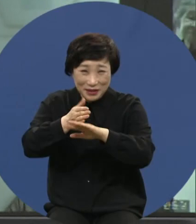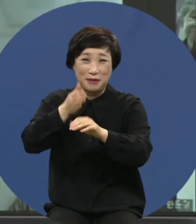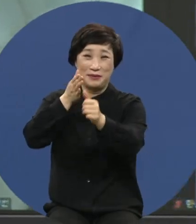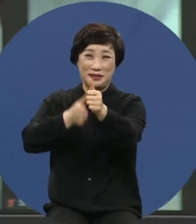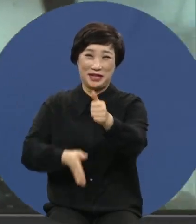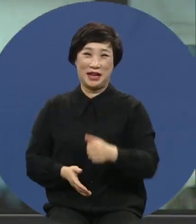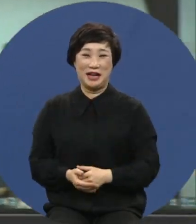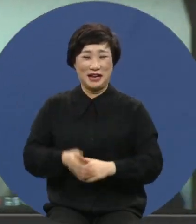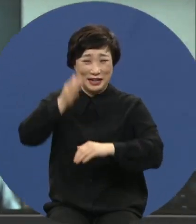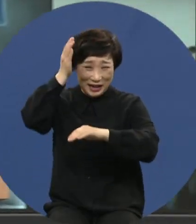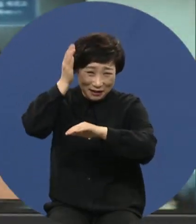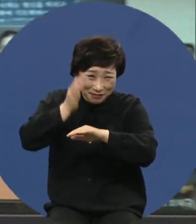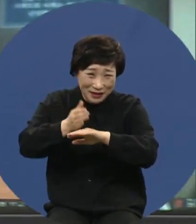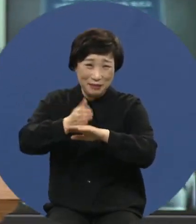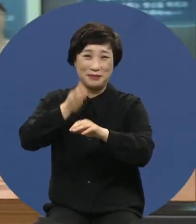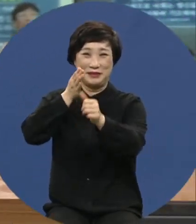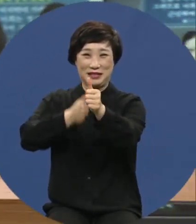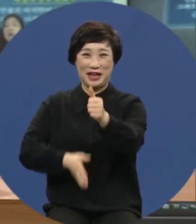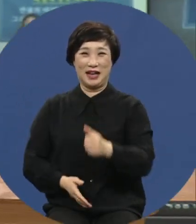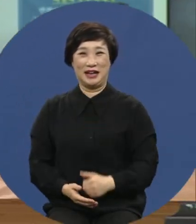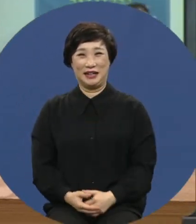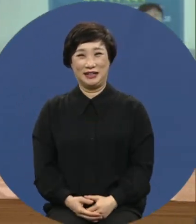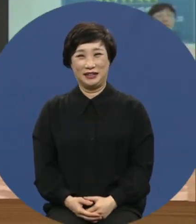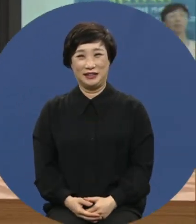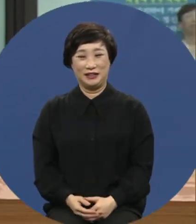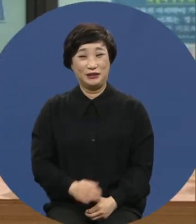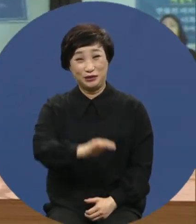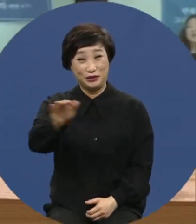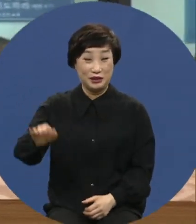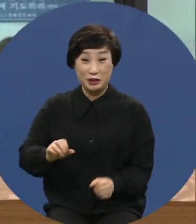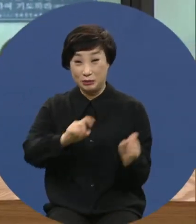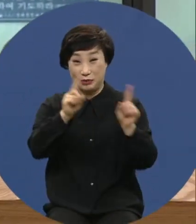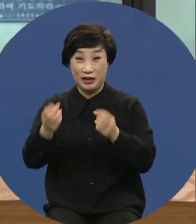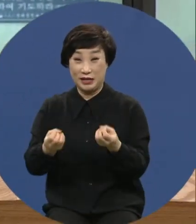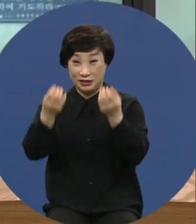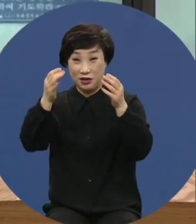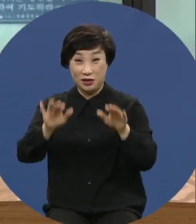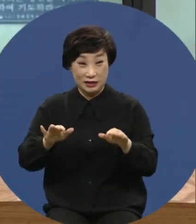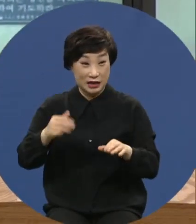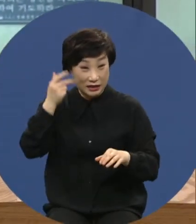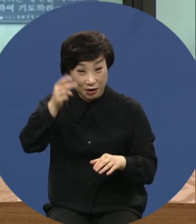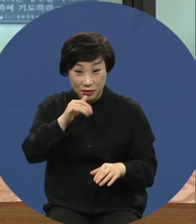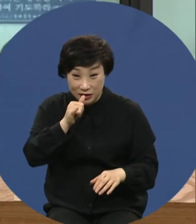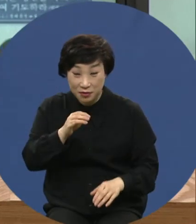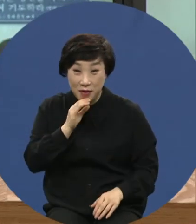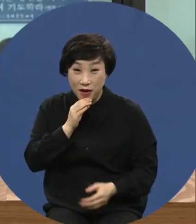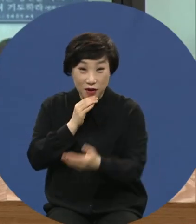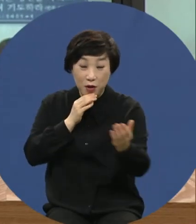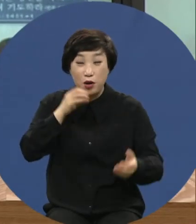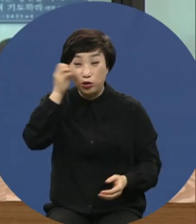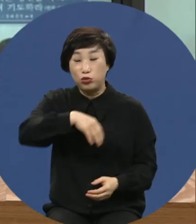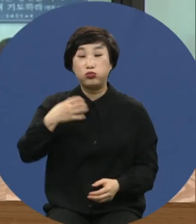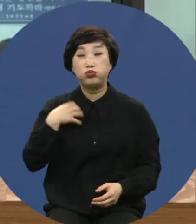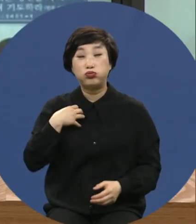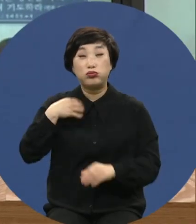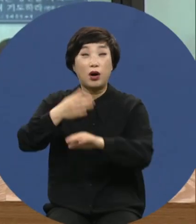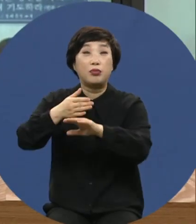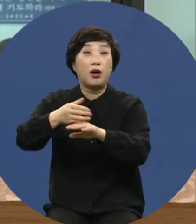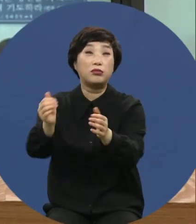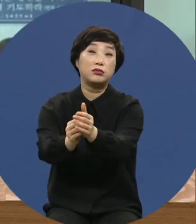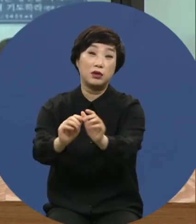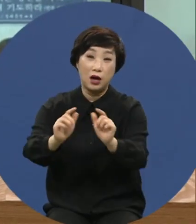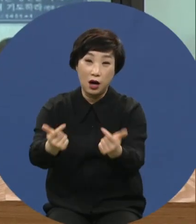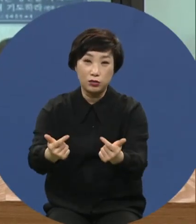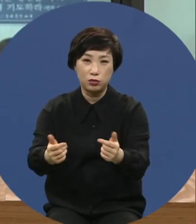감사하자. 감사하자. 우리는 부활주일에 여러분들이 그냥 의무적인 감사가